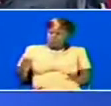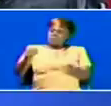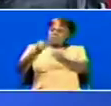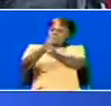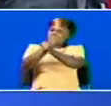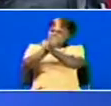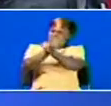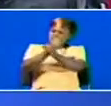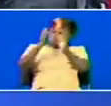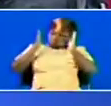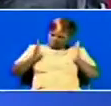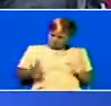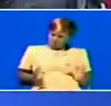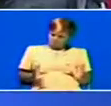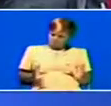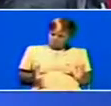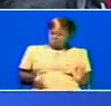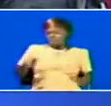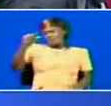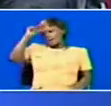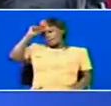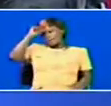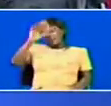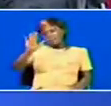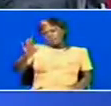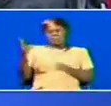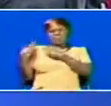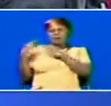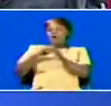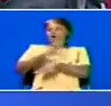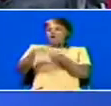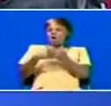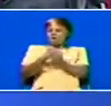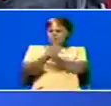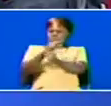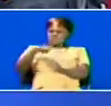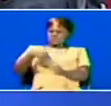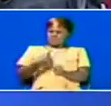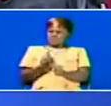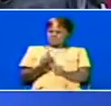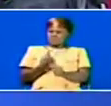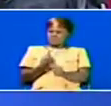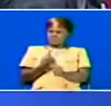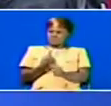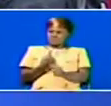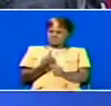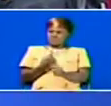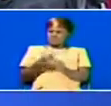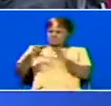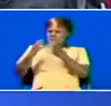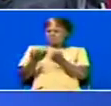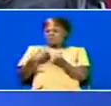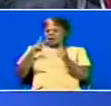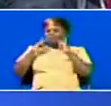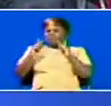wa mtu ni serikali. Sisi sote tungekuwa tunajilinda wenyewe, ingekuwa ni jamii ambayo haina